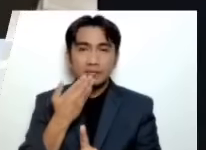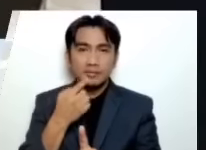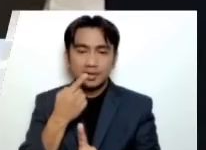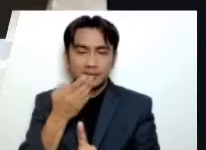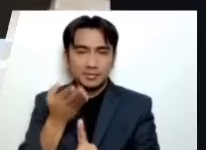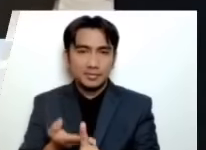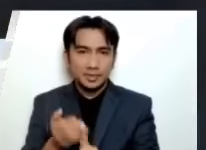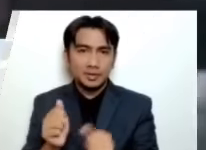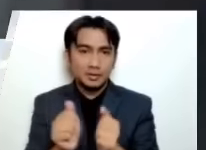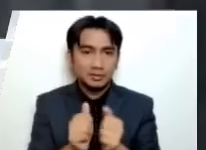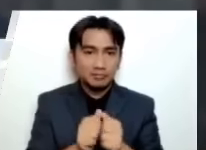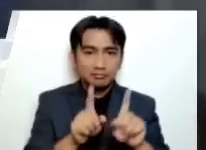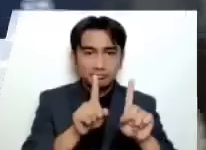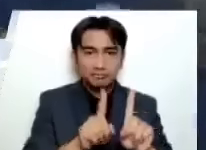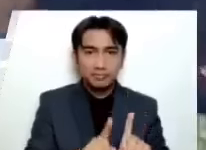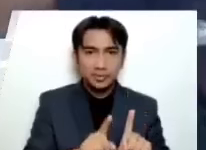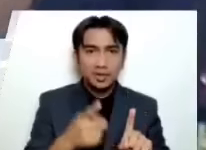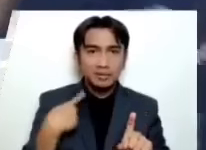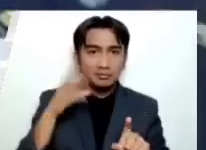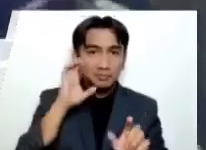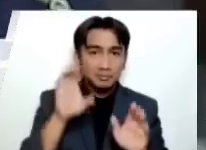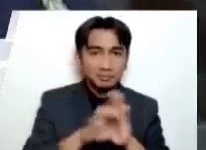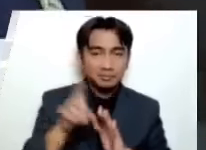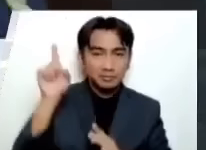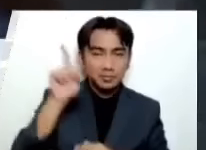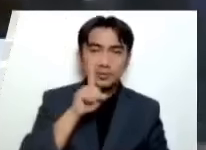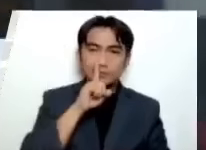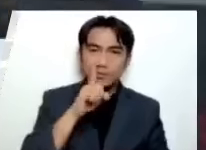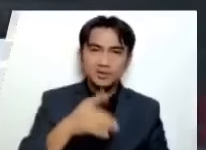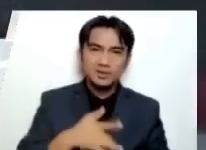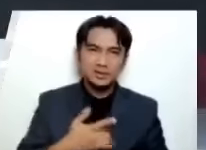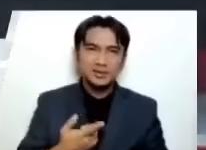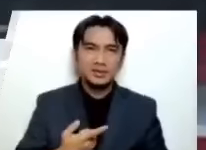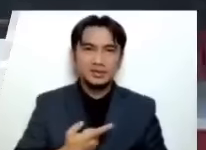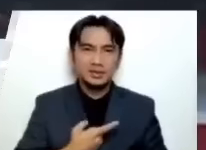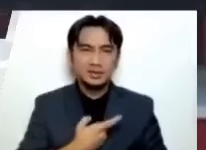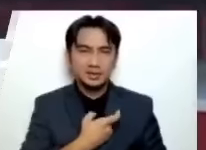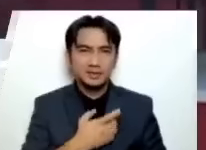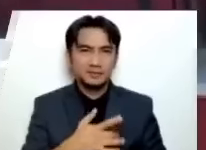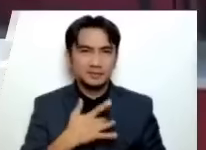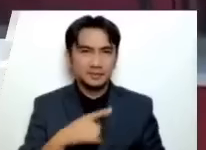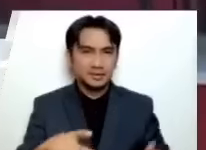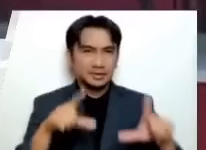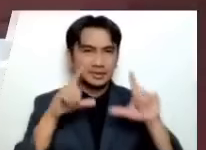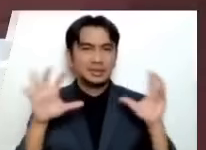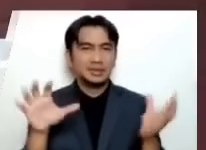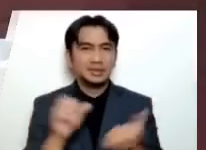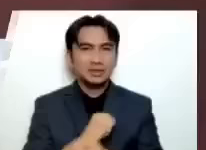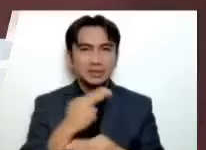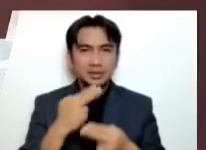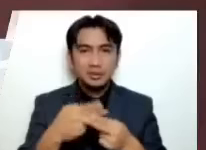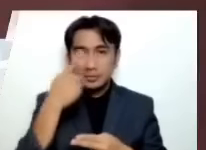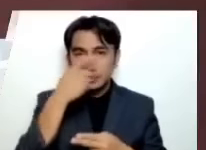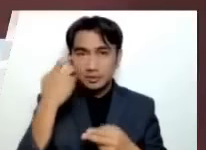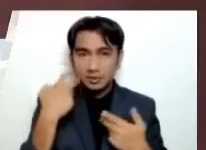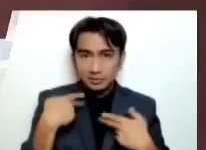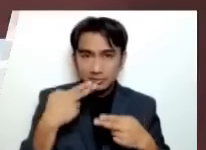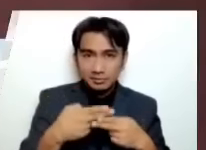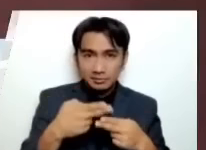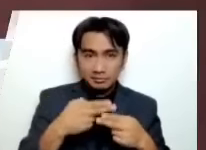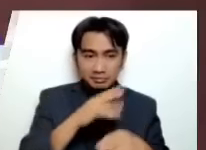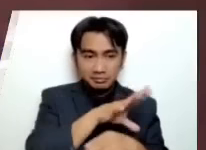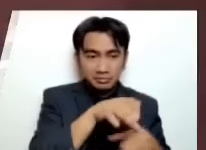Yang sa isang litrato, nasaktan daw na nasiraan siya dahil lang sa litrato. Git niya, wala siyang